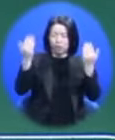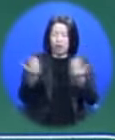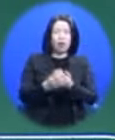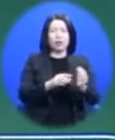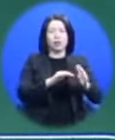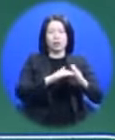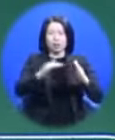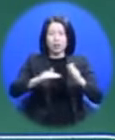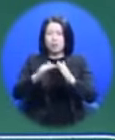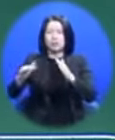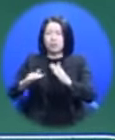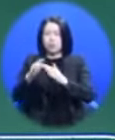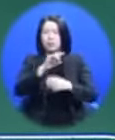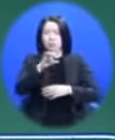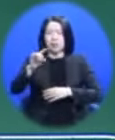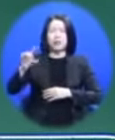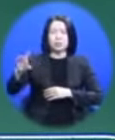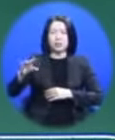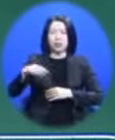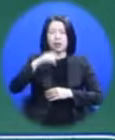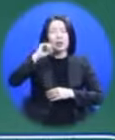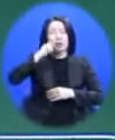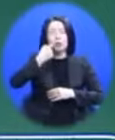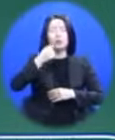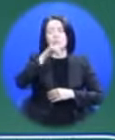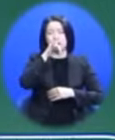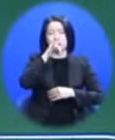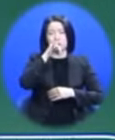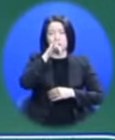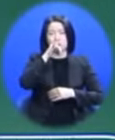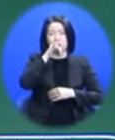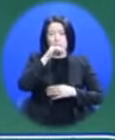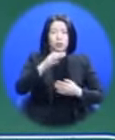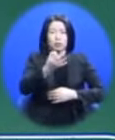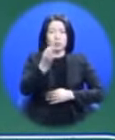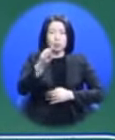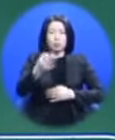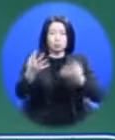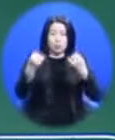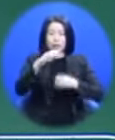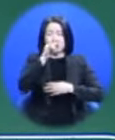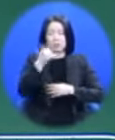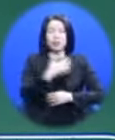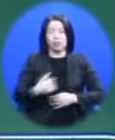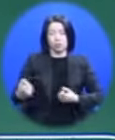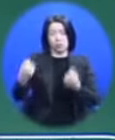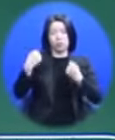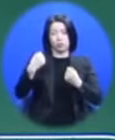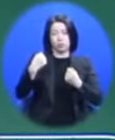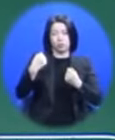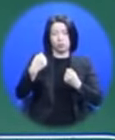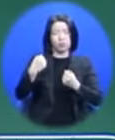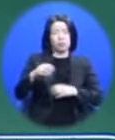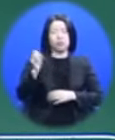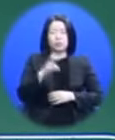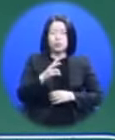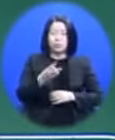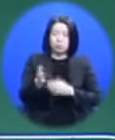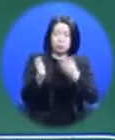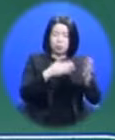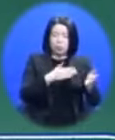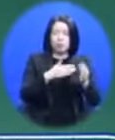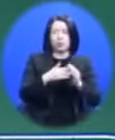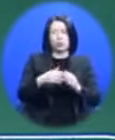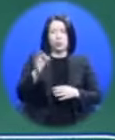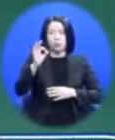가정가정마다 어려움이 있는 거예요. 돈은 많은데 건강에 어려움은 있다든지, 돈도 있고 건강도 있는데 자녀가 어려움을 겪고